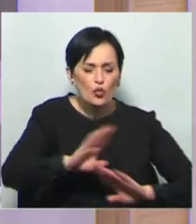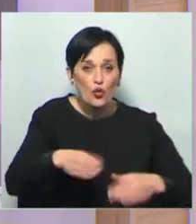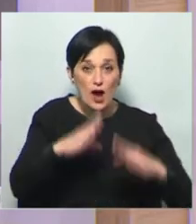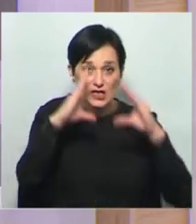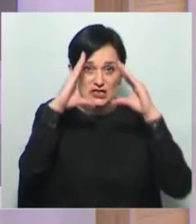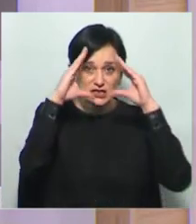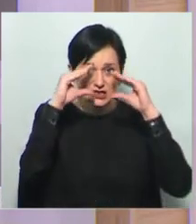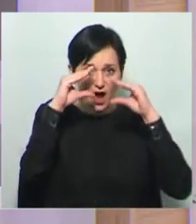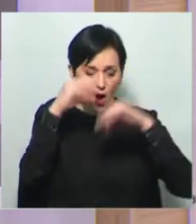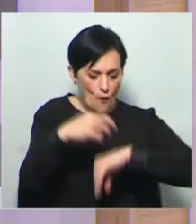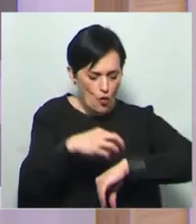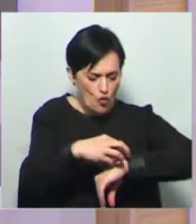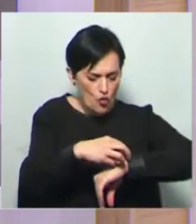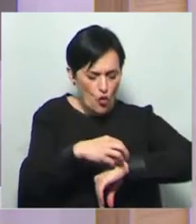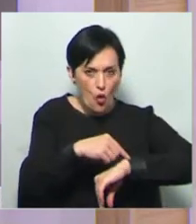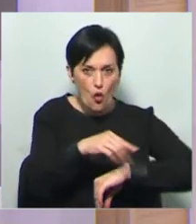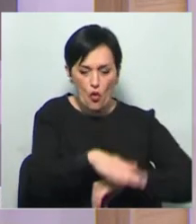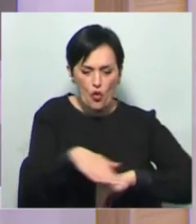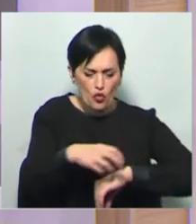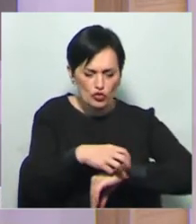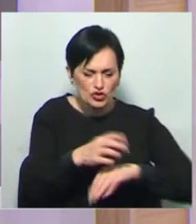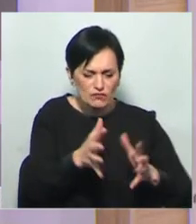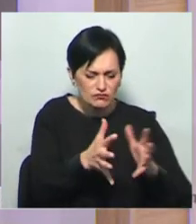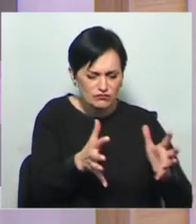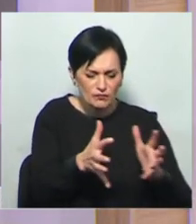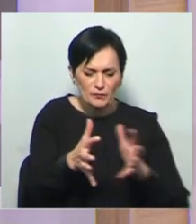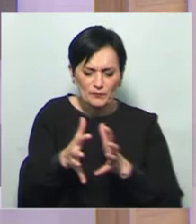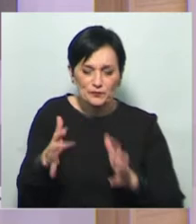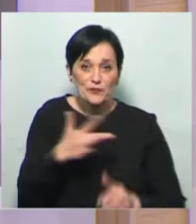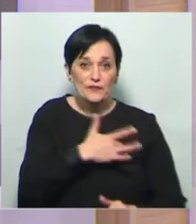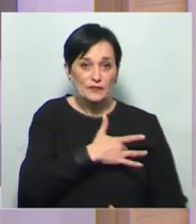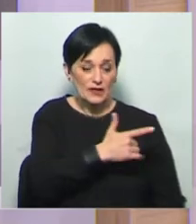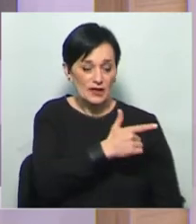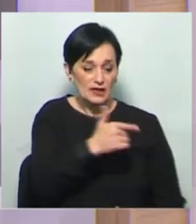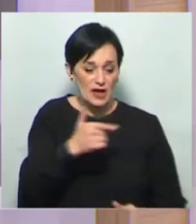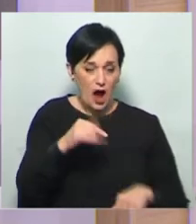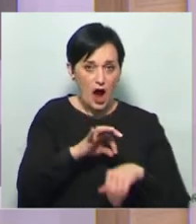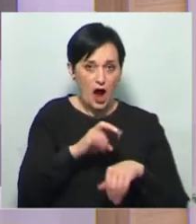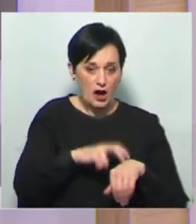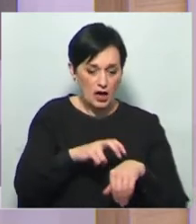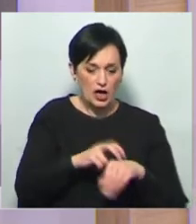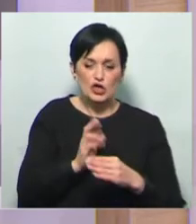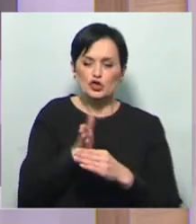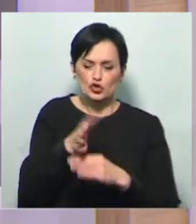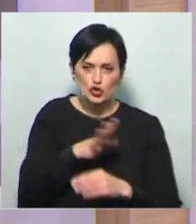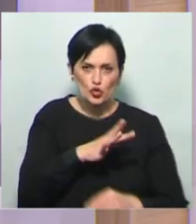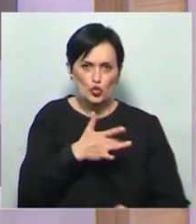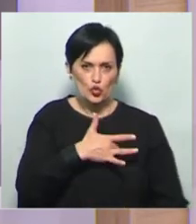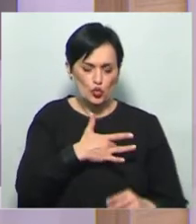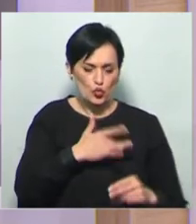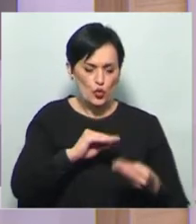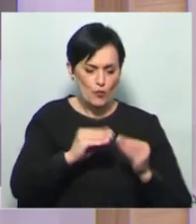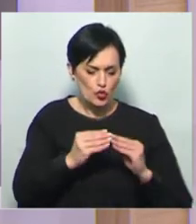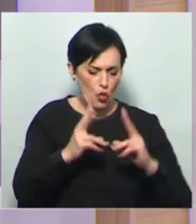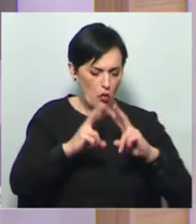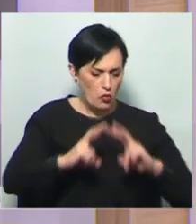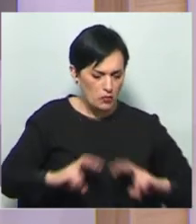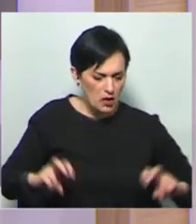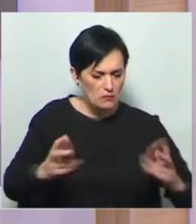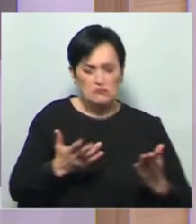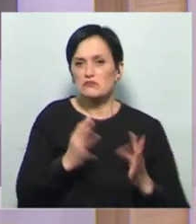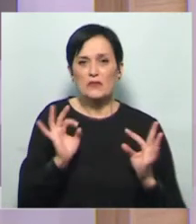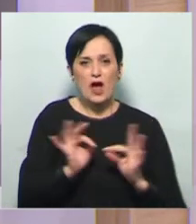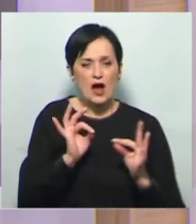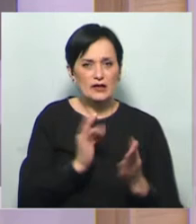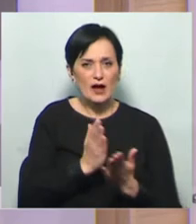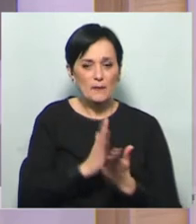კოჭებთან ძალიან მაქს ორივე დასიებული. კარდიოლოგთან ვიყავი, შევიმოწმე გულის პრობლემები, ისეთი არაფერი არ მაქვს,